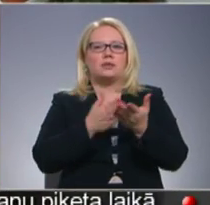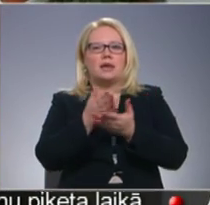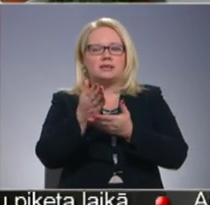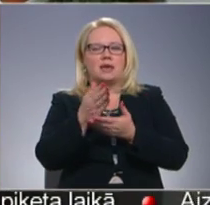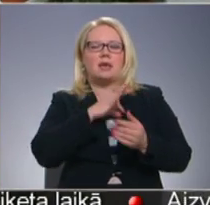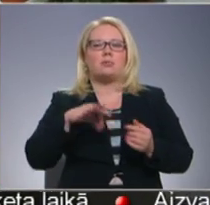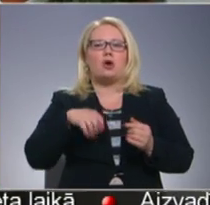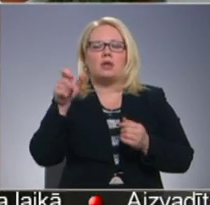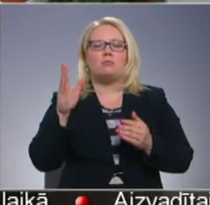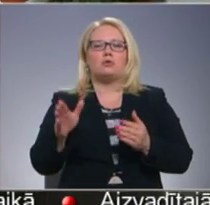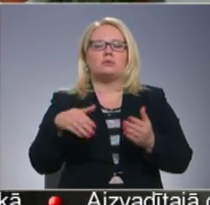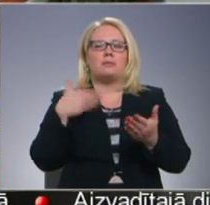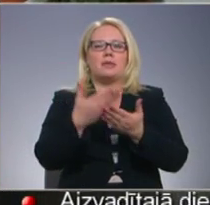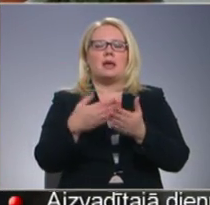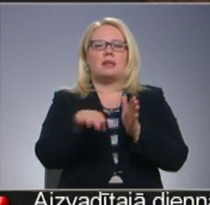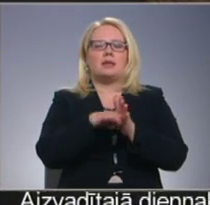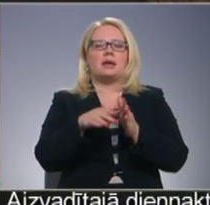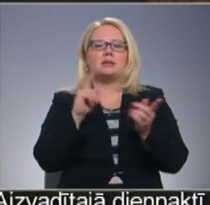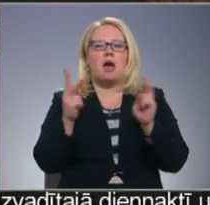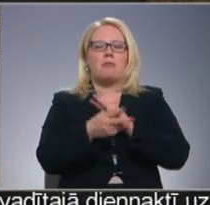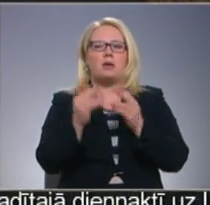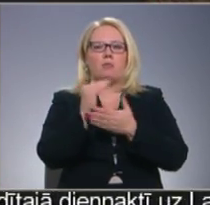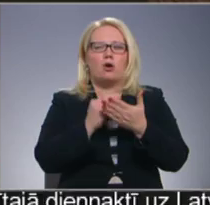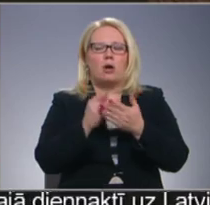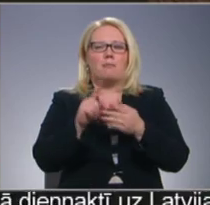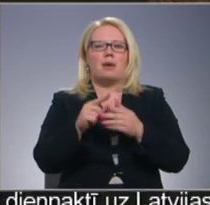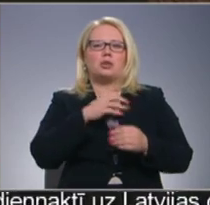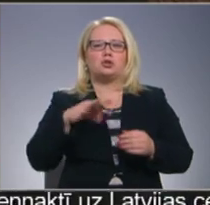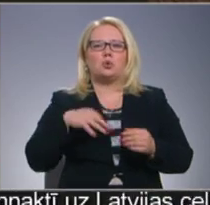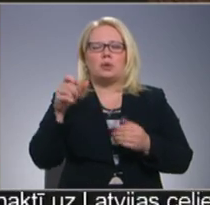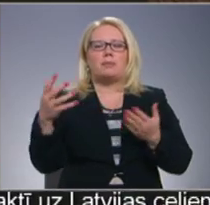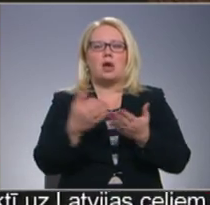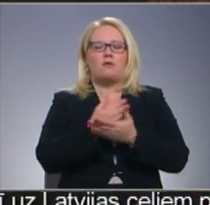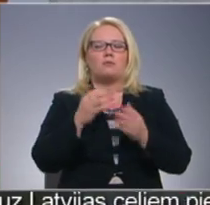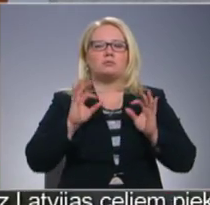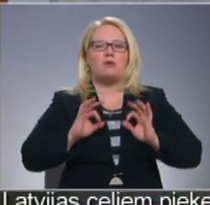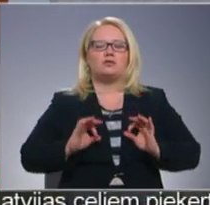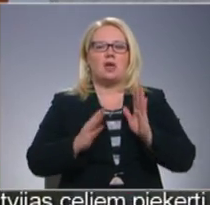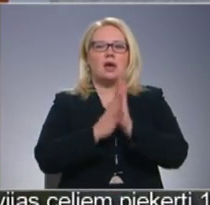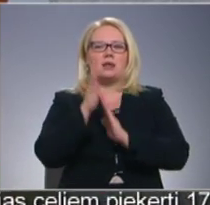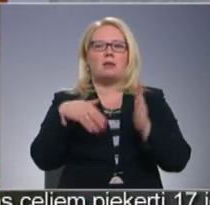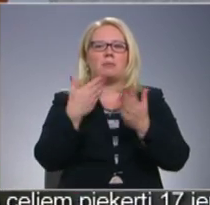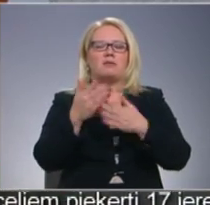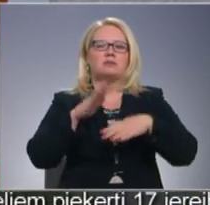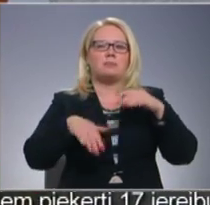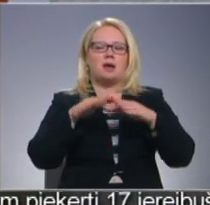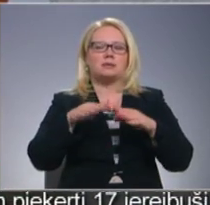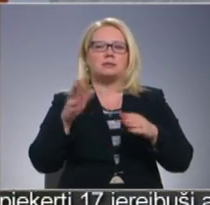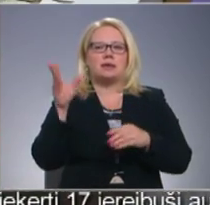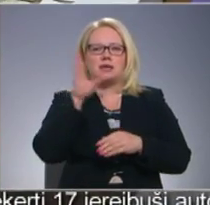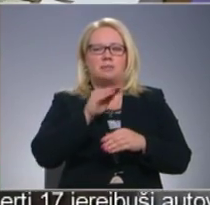būs iespēja piedalīties apmaiņas programmās, bet studentiem nozīmīgs iegūmas profesionālajai karjerai būs piedāvātās prakses iespējas